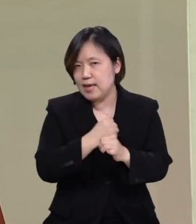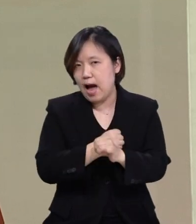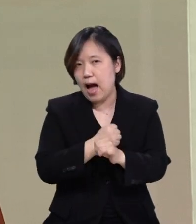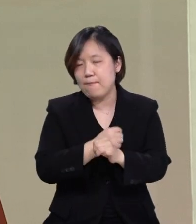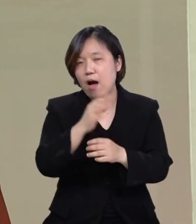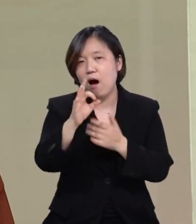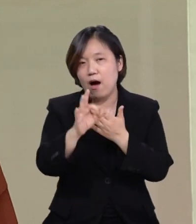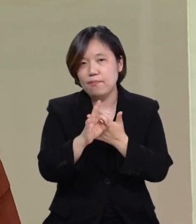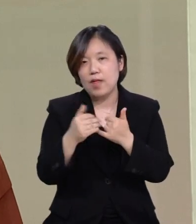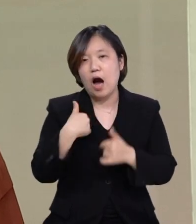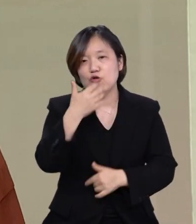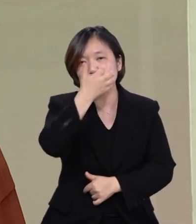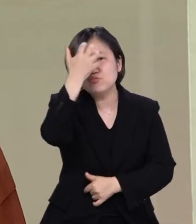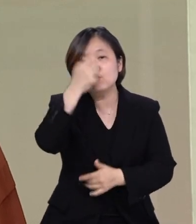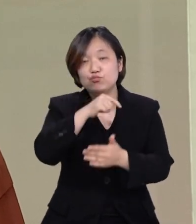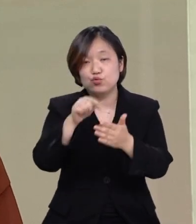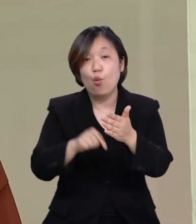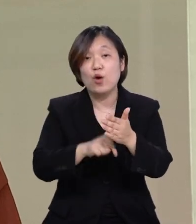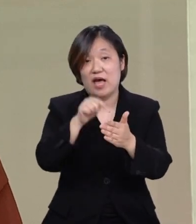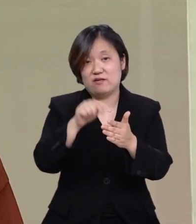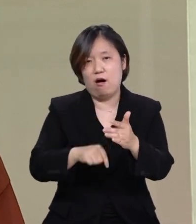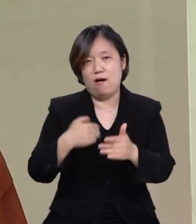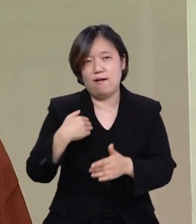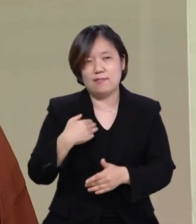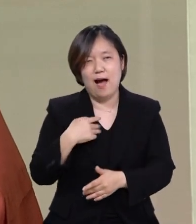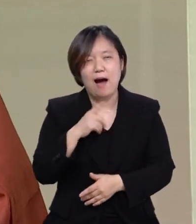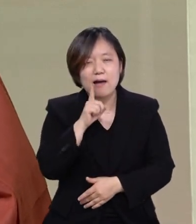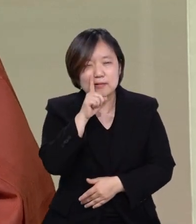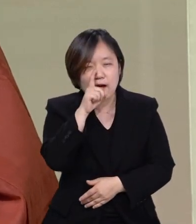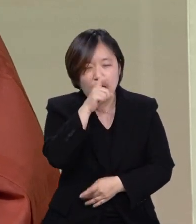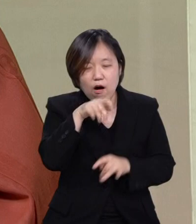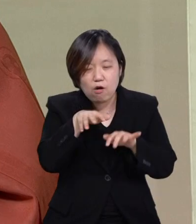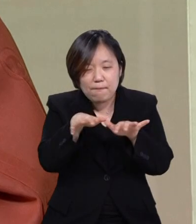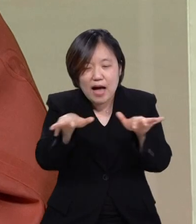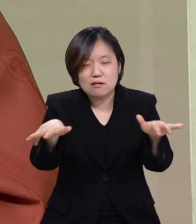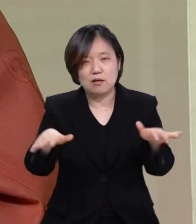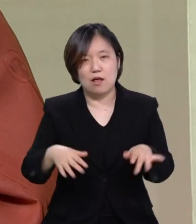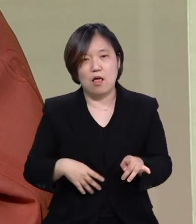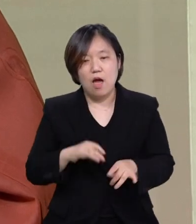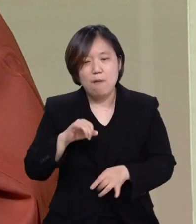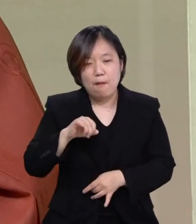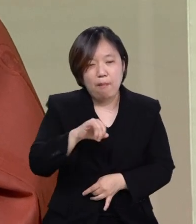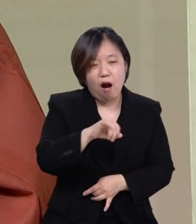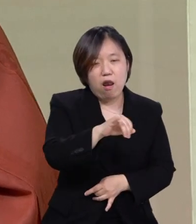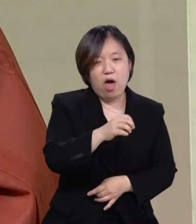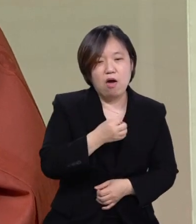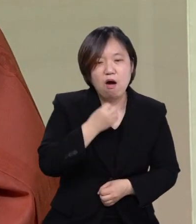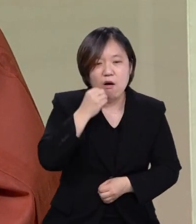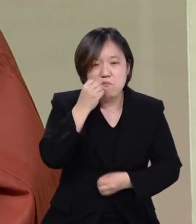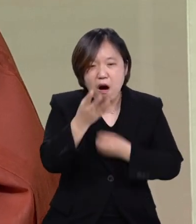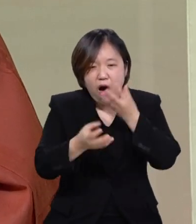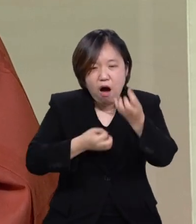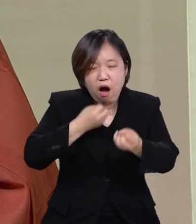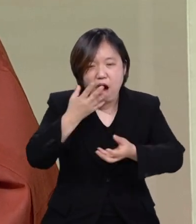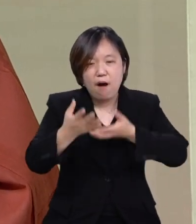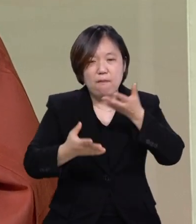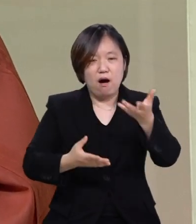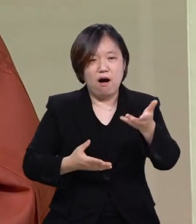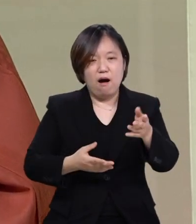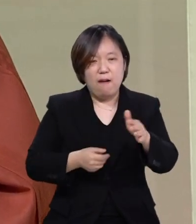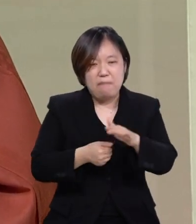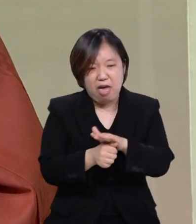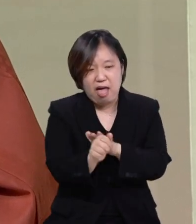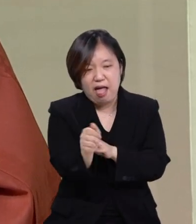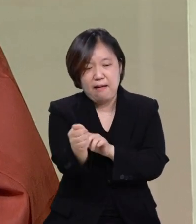몸에서 더러운게 빠져나가는 꿈 뭐 벌레가 되든 뱀이 되든 오바이트를 하든